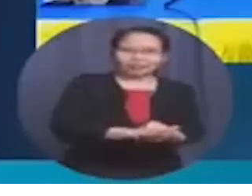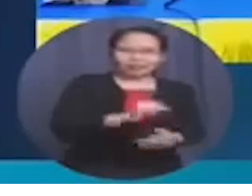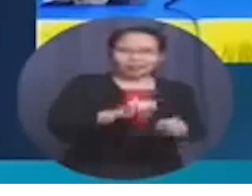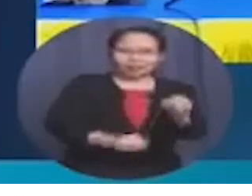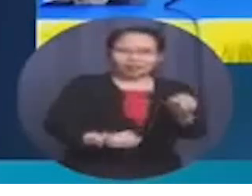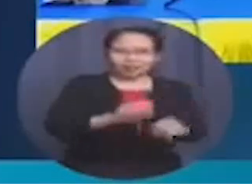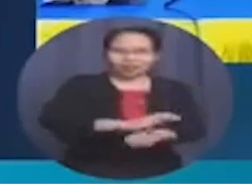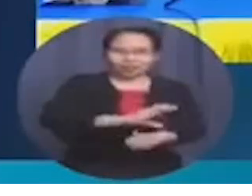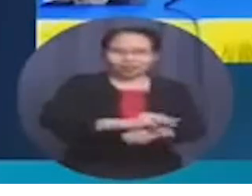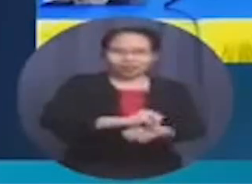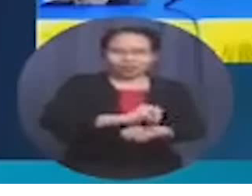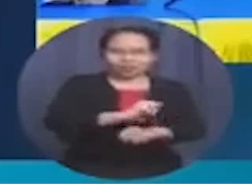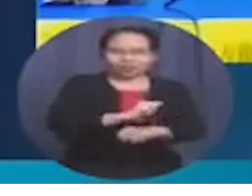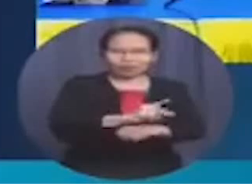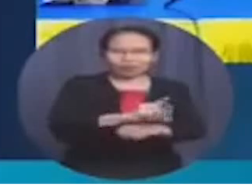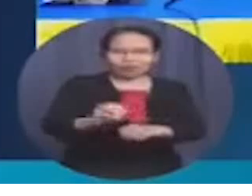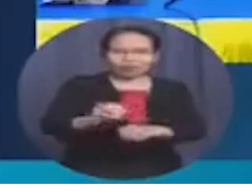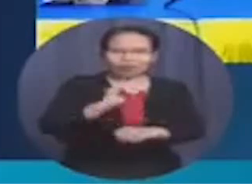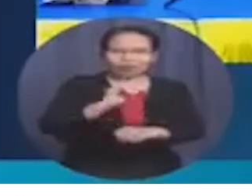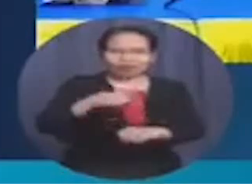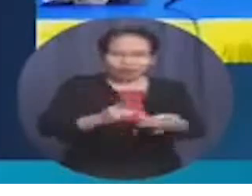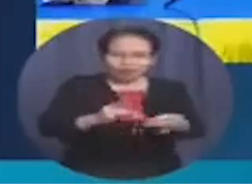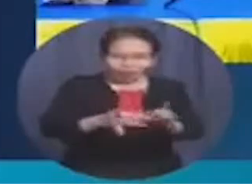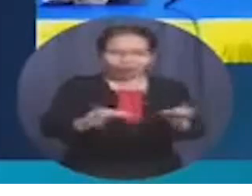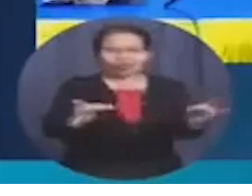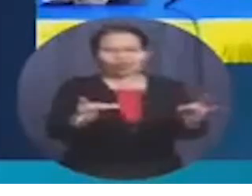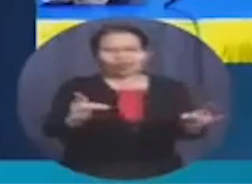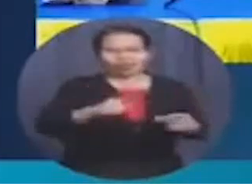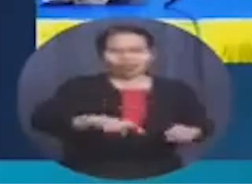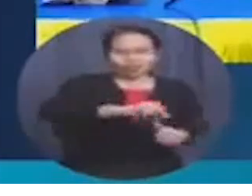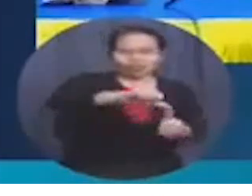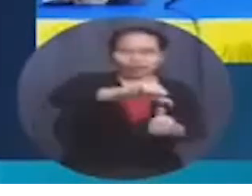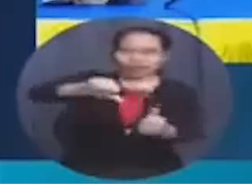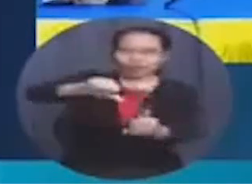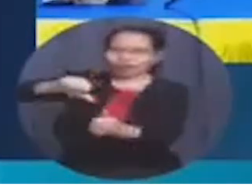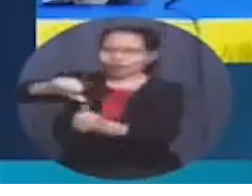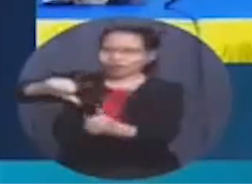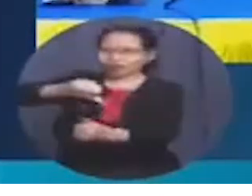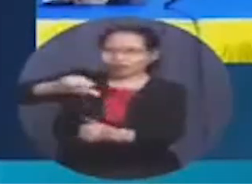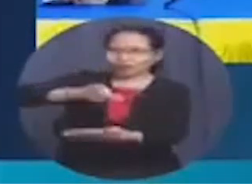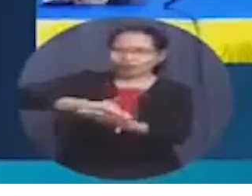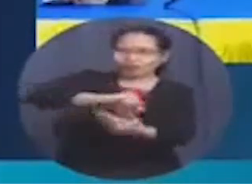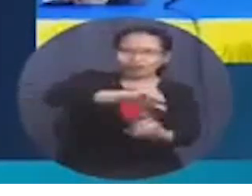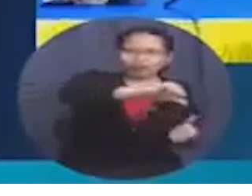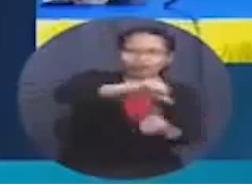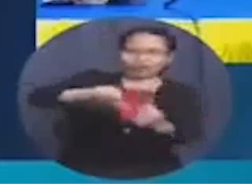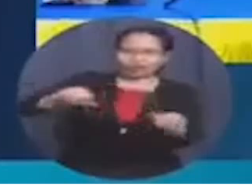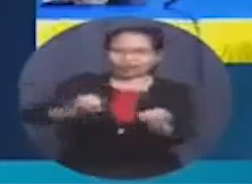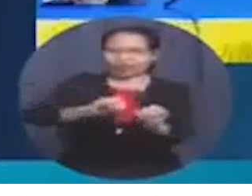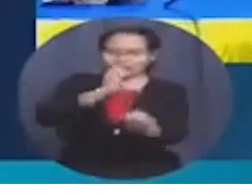pala, kasamang nagpapaikot eh. Franco Luis. Ha? Yan ang pagpapaikot. Wala